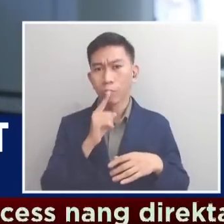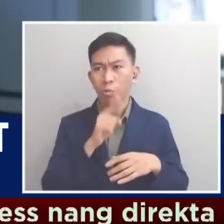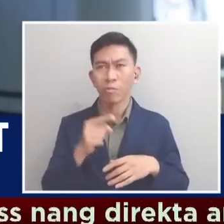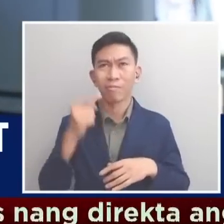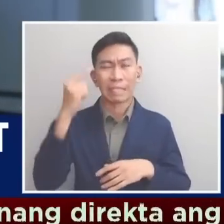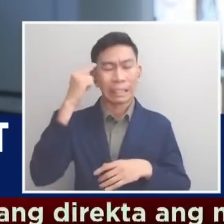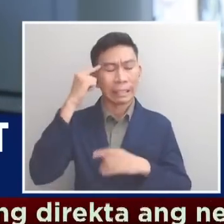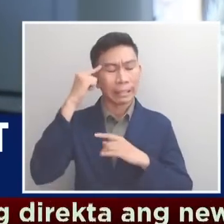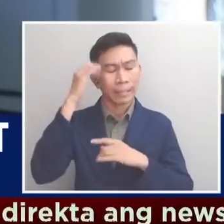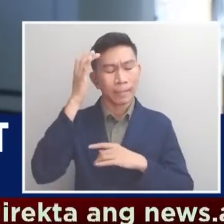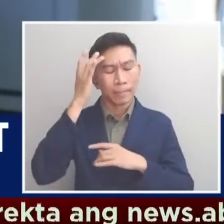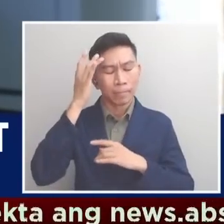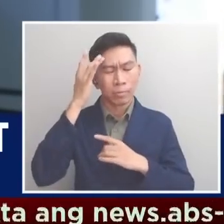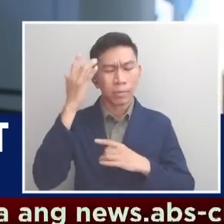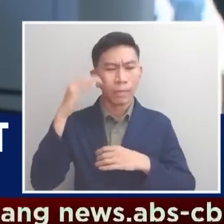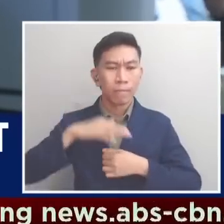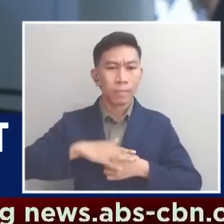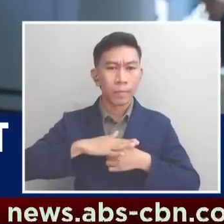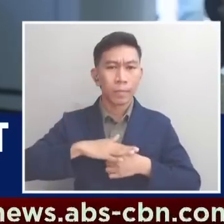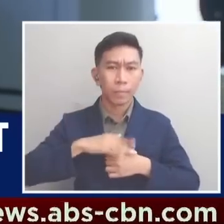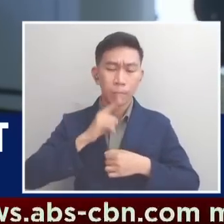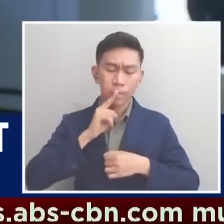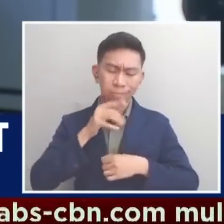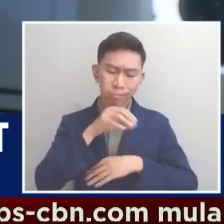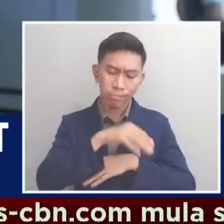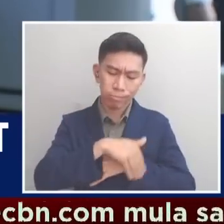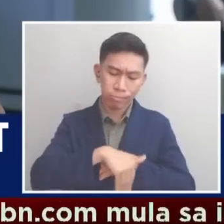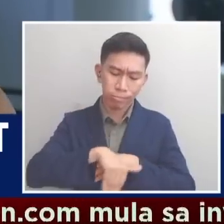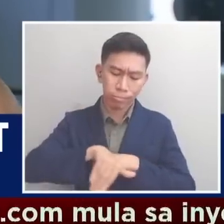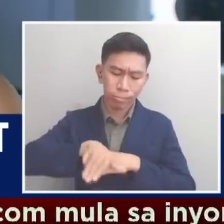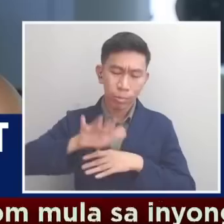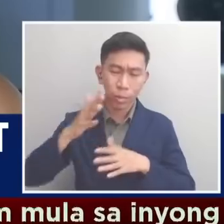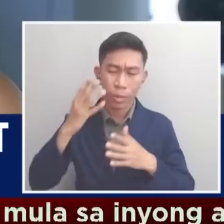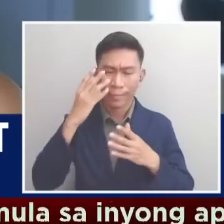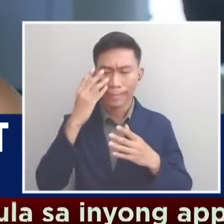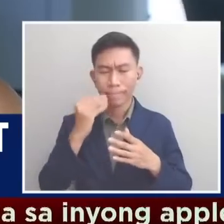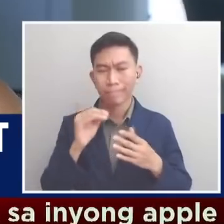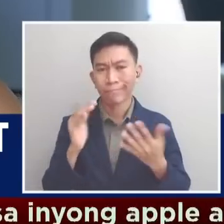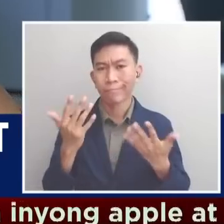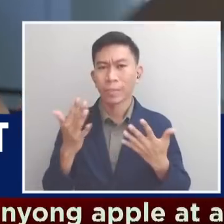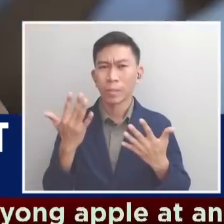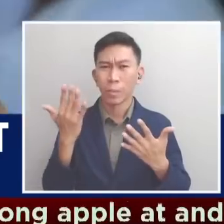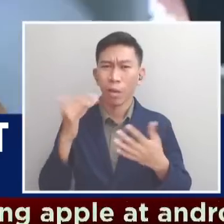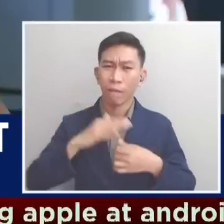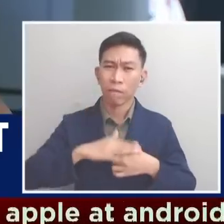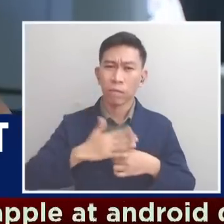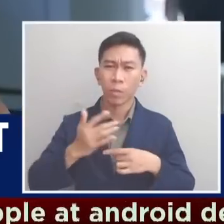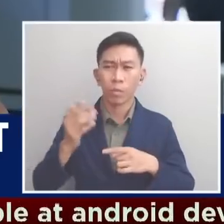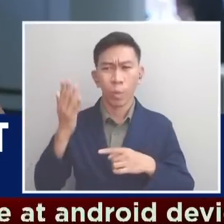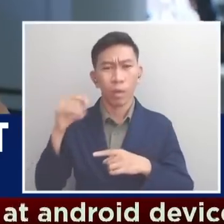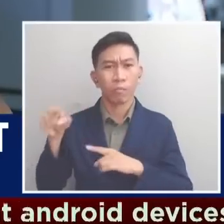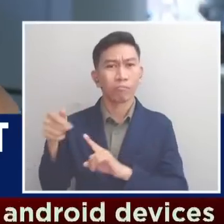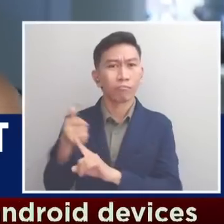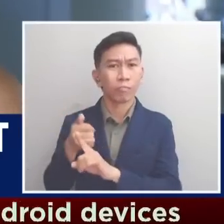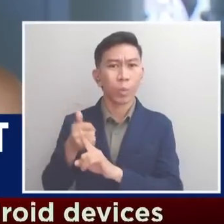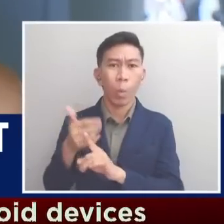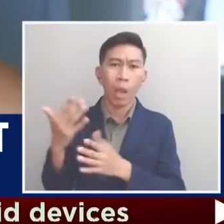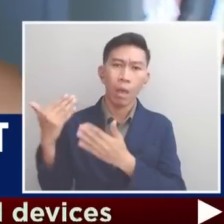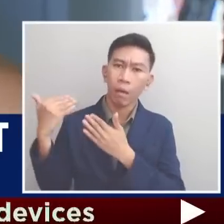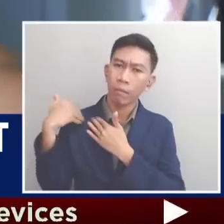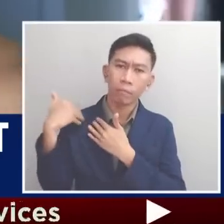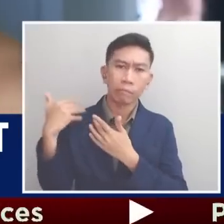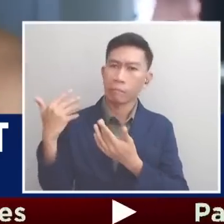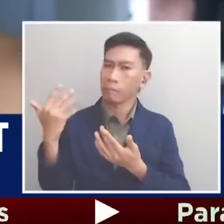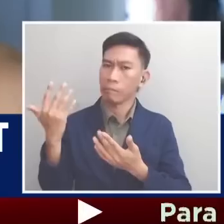mga, may mga ilang gabing di nakakatulog, alam mo yun, sa sobrang, hindi niya nagagawa yung obligasyon niya bilang